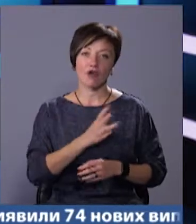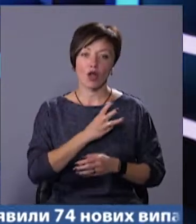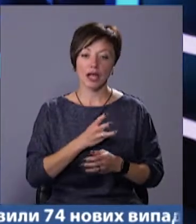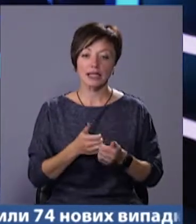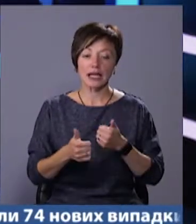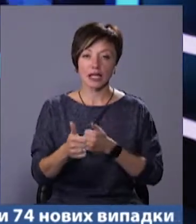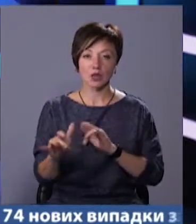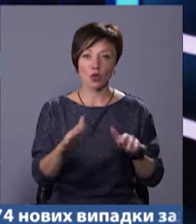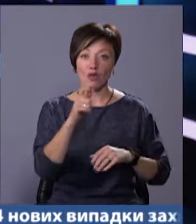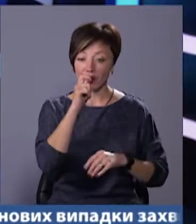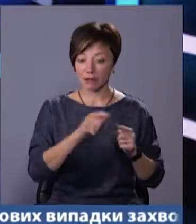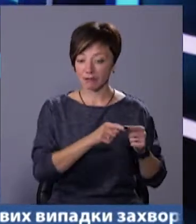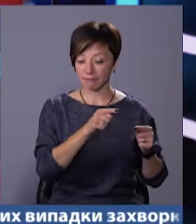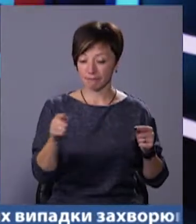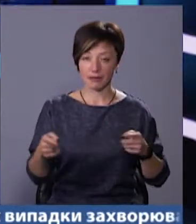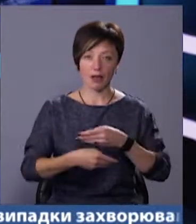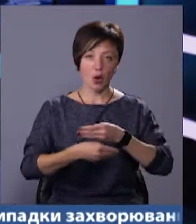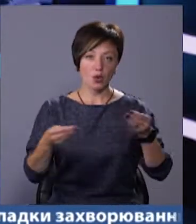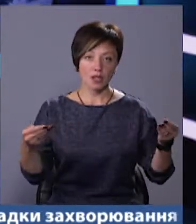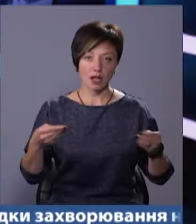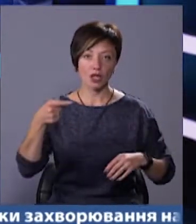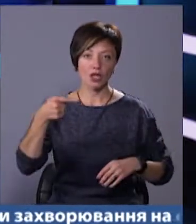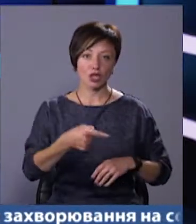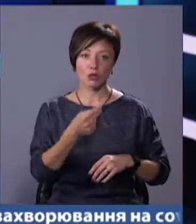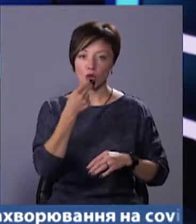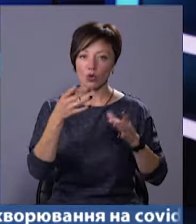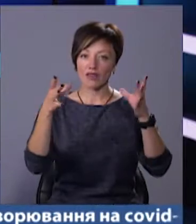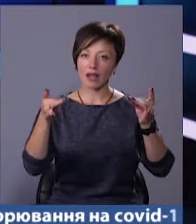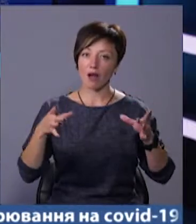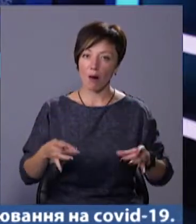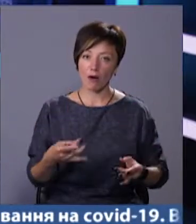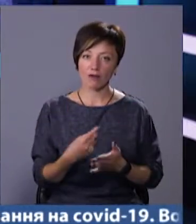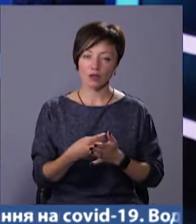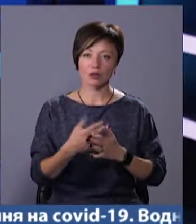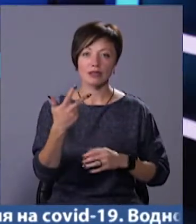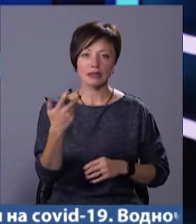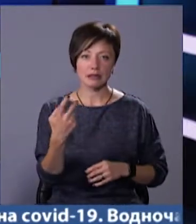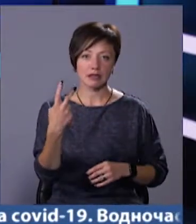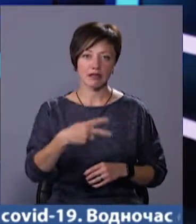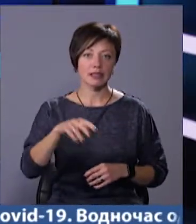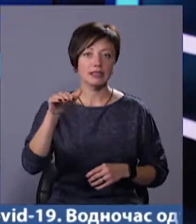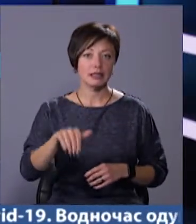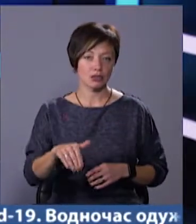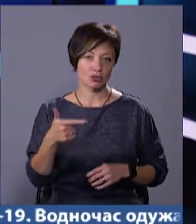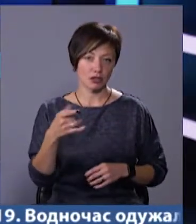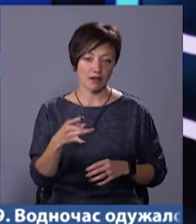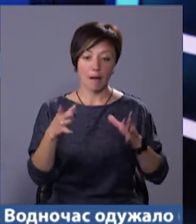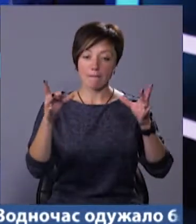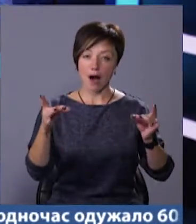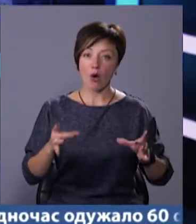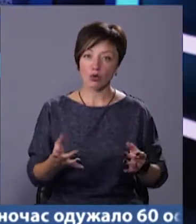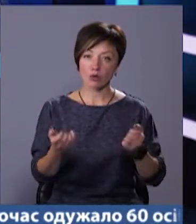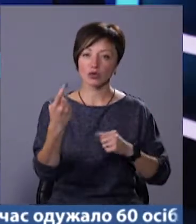квітні. За цей час волонтери роздали понад 1000 продуктових наборів на суму 320 тисяч гривень. Пакунки